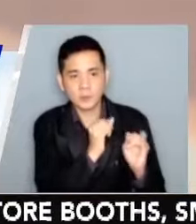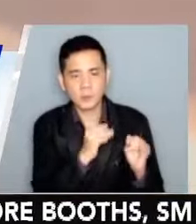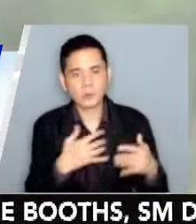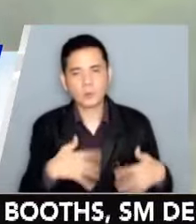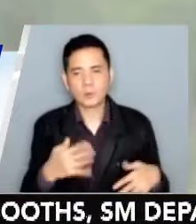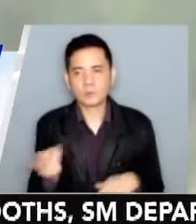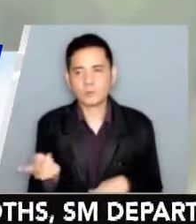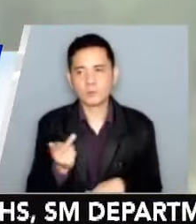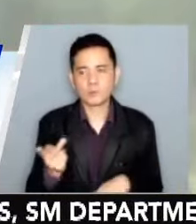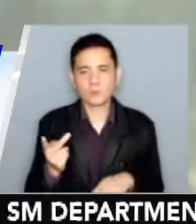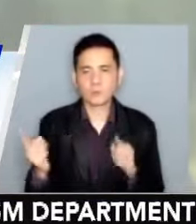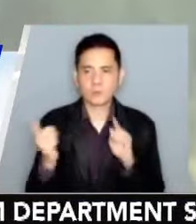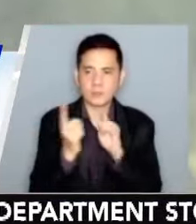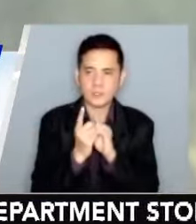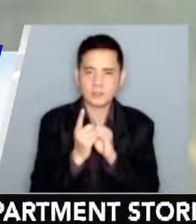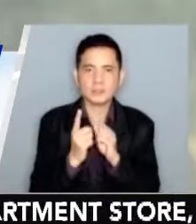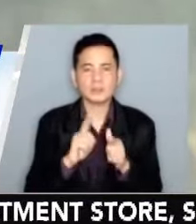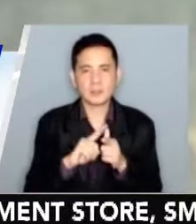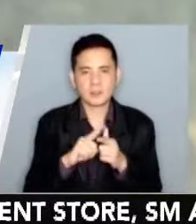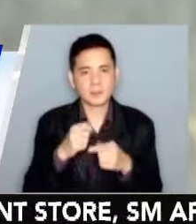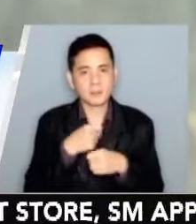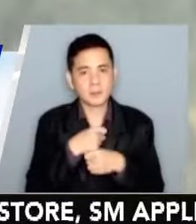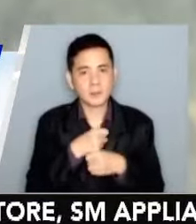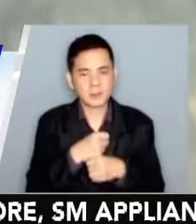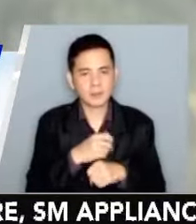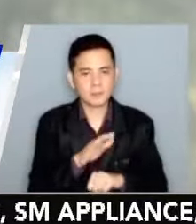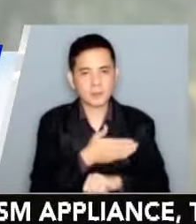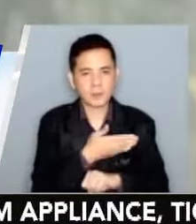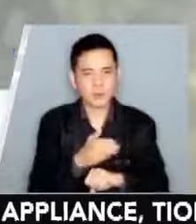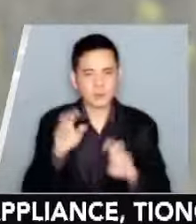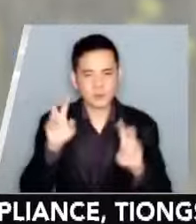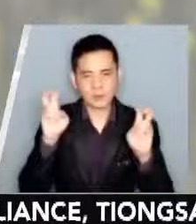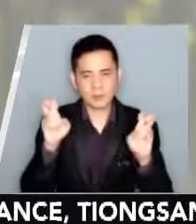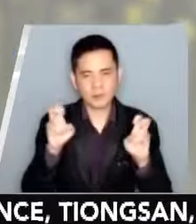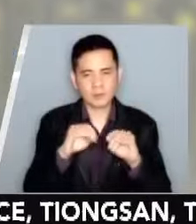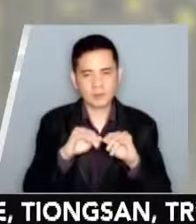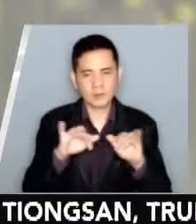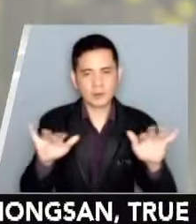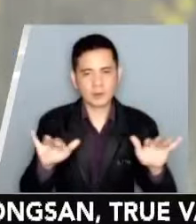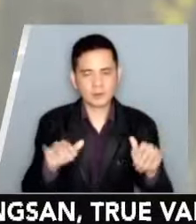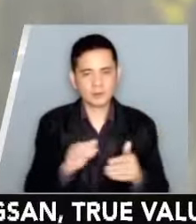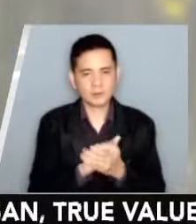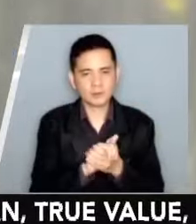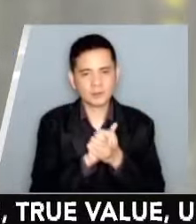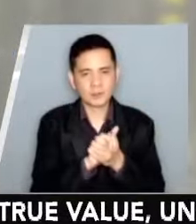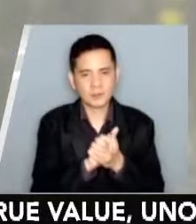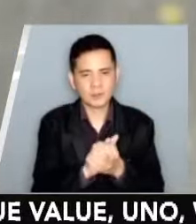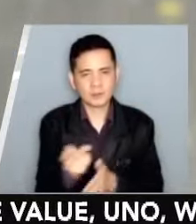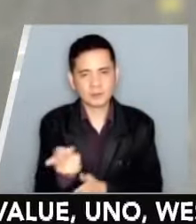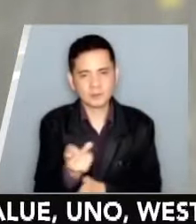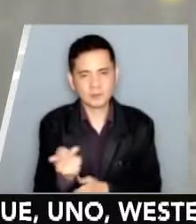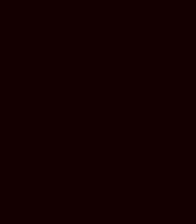habang binubuo nila ang album niyang The Loveliest Time. Congratulations sa inyo!